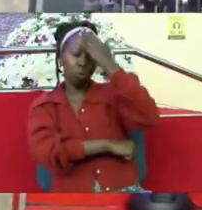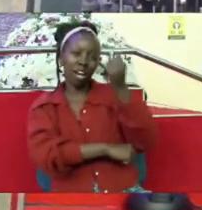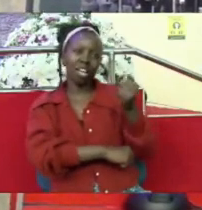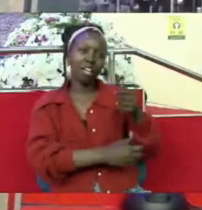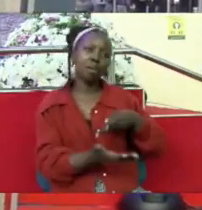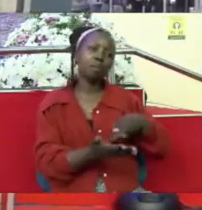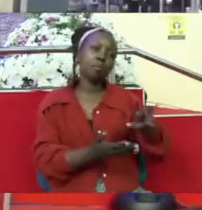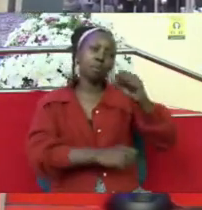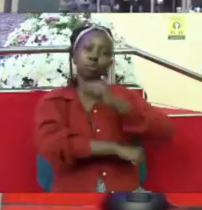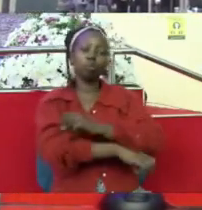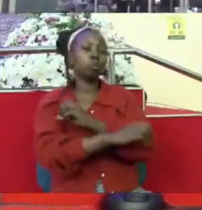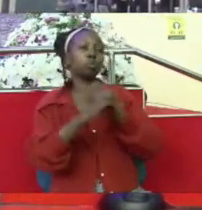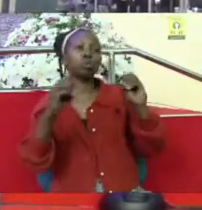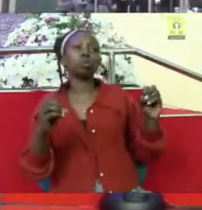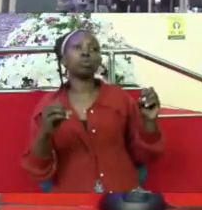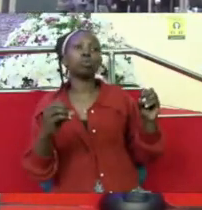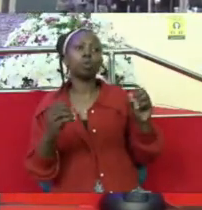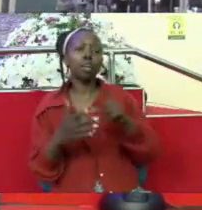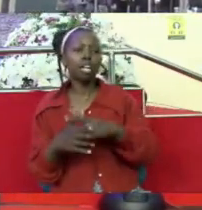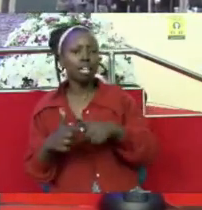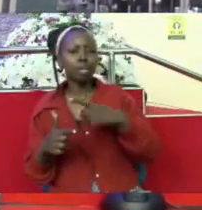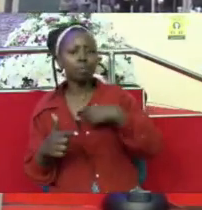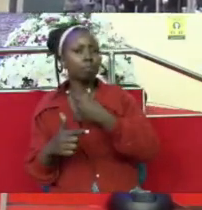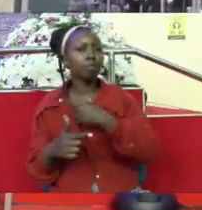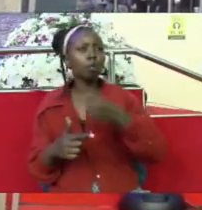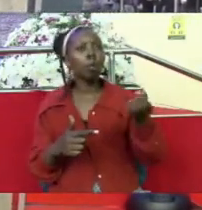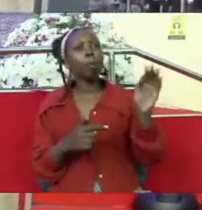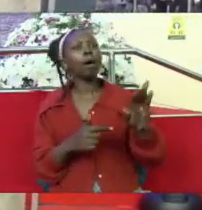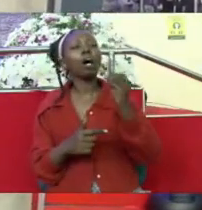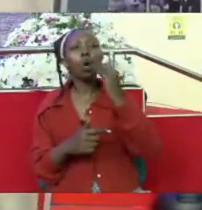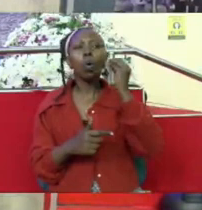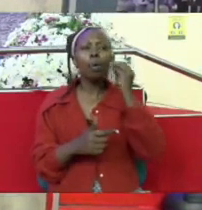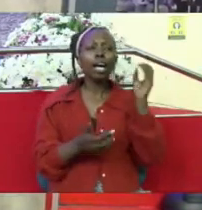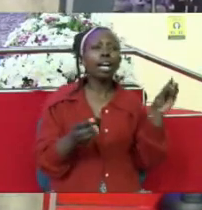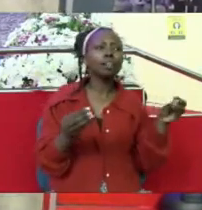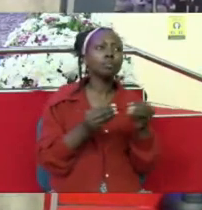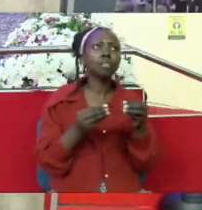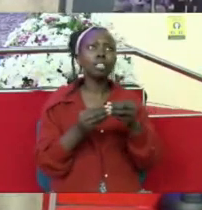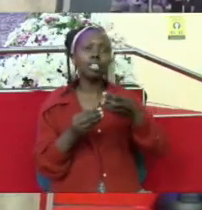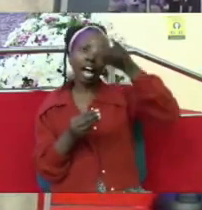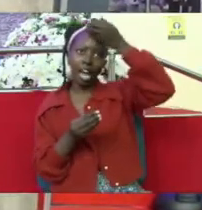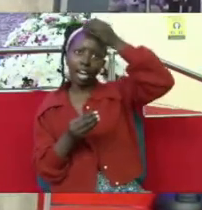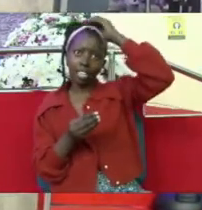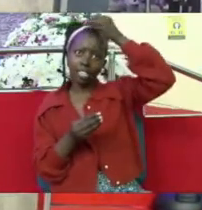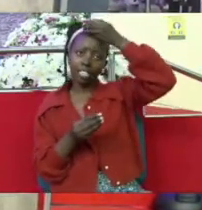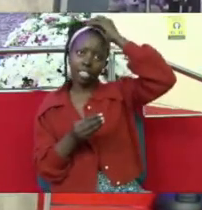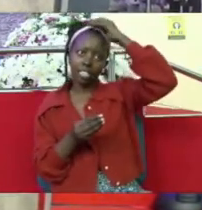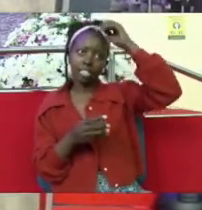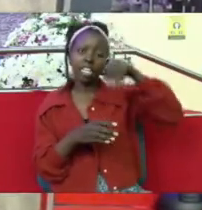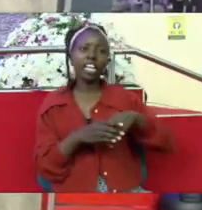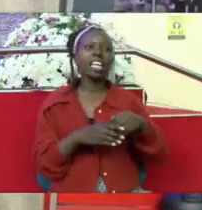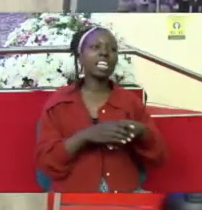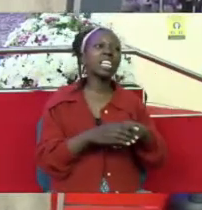Hallelujah. Then I'm going back home and I met some nurses, training nurses. Na nikakutana na wale wauguzi wakifanya